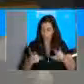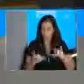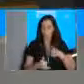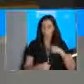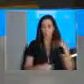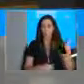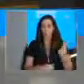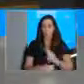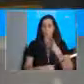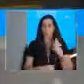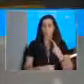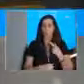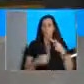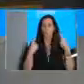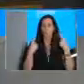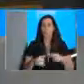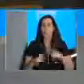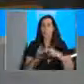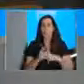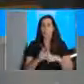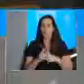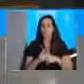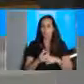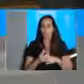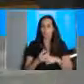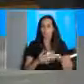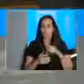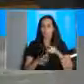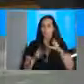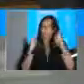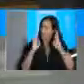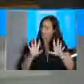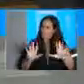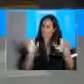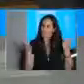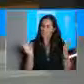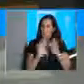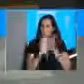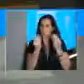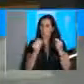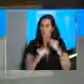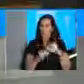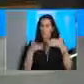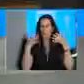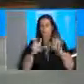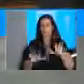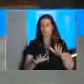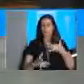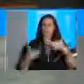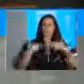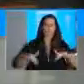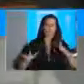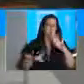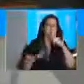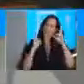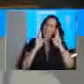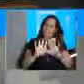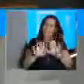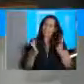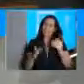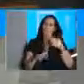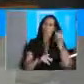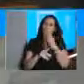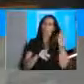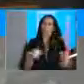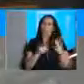אנחנו כולנו בימים של התקרבות אחד לשני. תפסיקו עם המסע הזה של השנאה, עם הכחשת היהדות, אנחנו כולנו